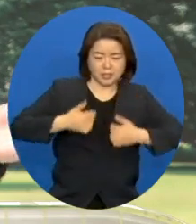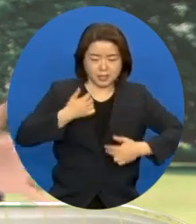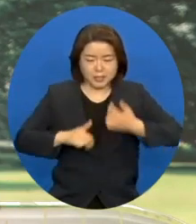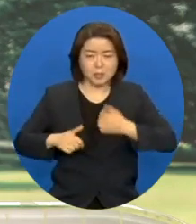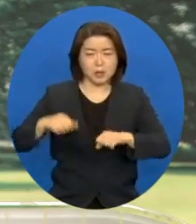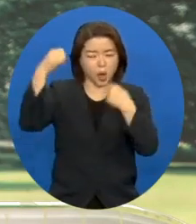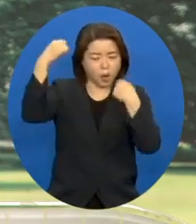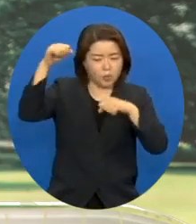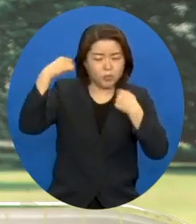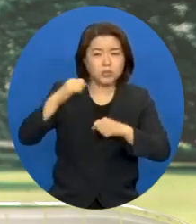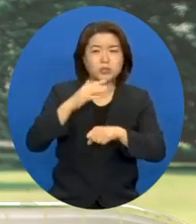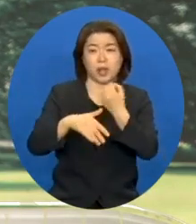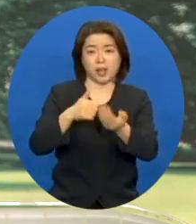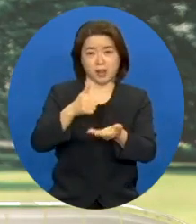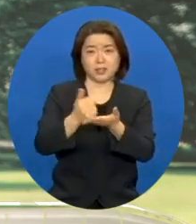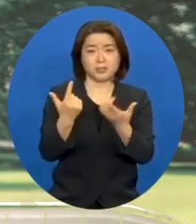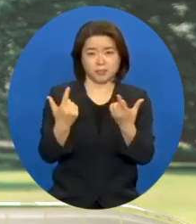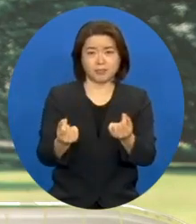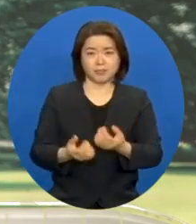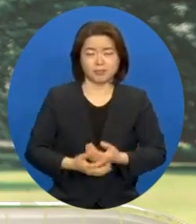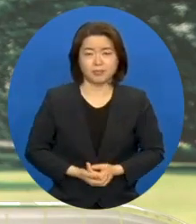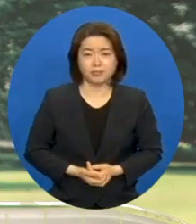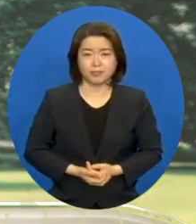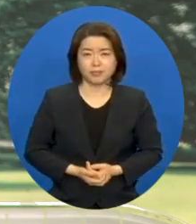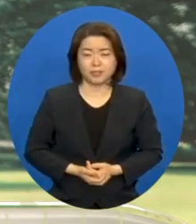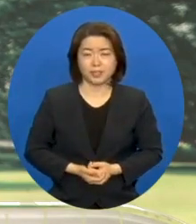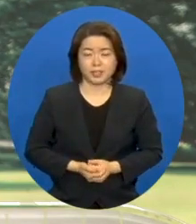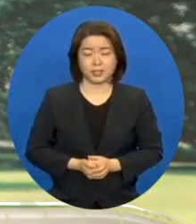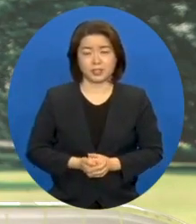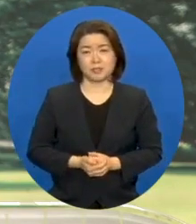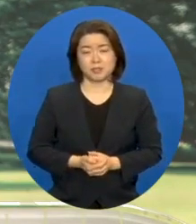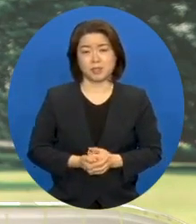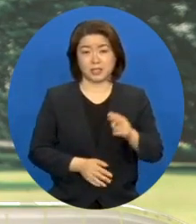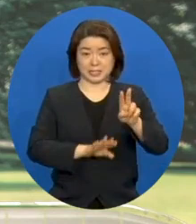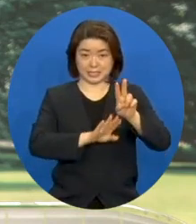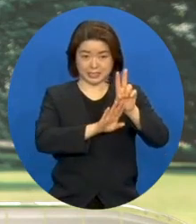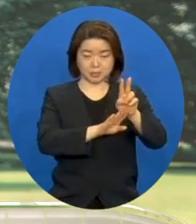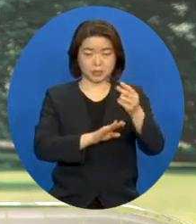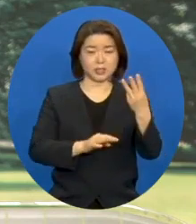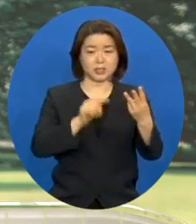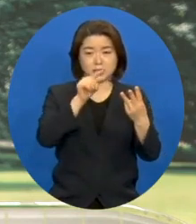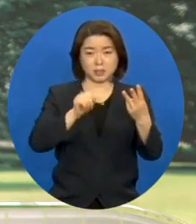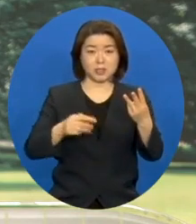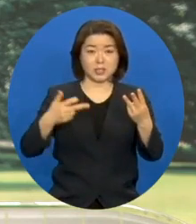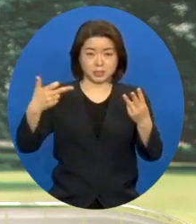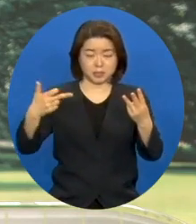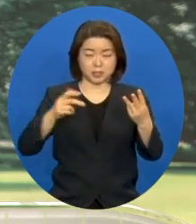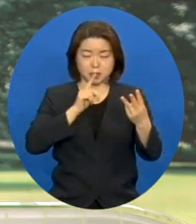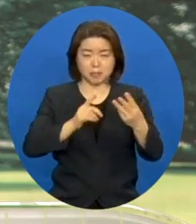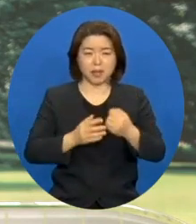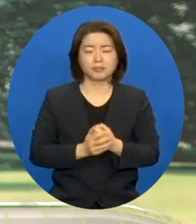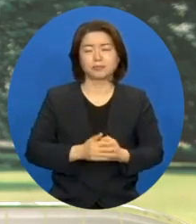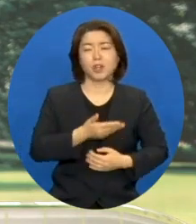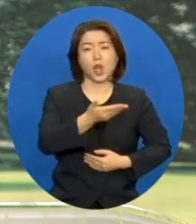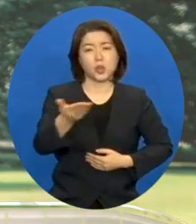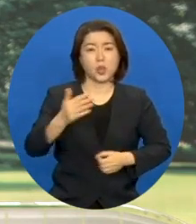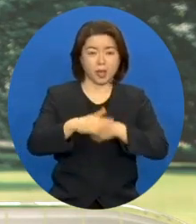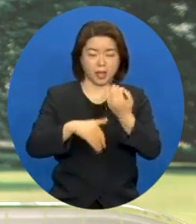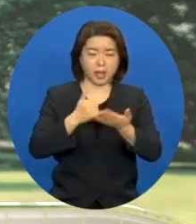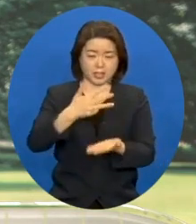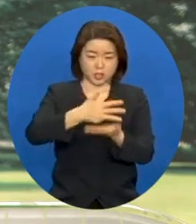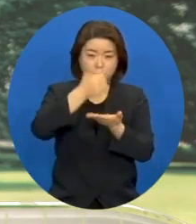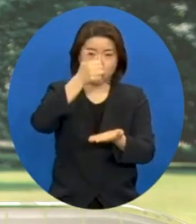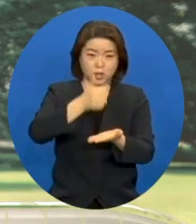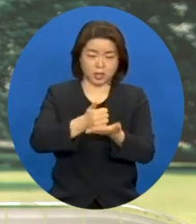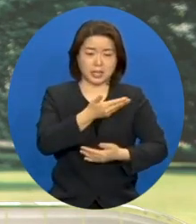춤을 추시는 하나님이십니다. 스바냐 3장 17절 이렇게 말씀했습니다. 너희 하나님 여호와가